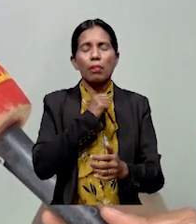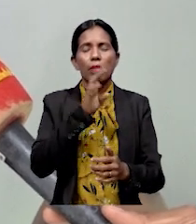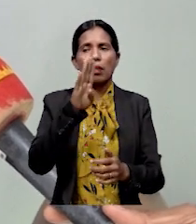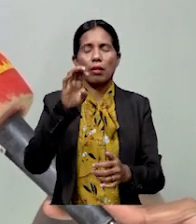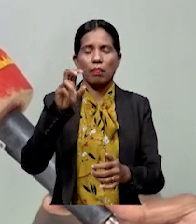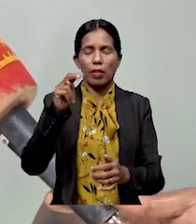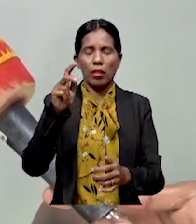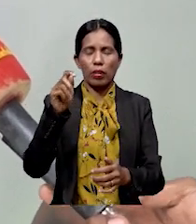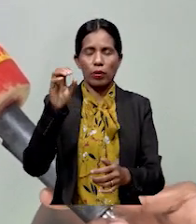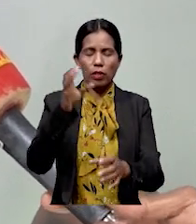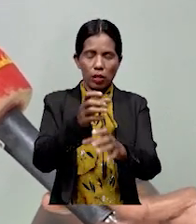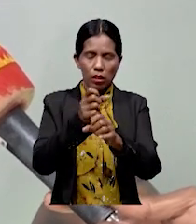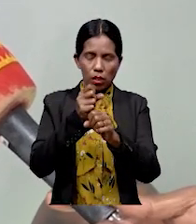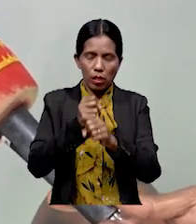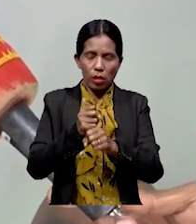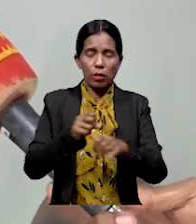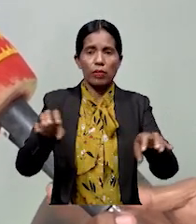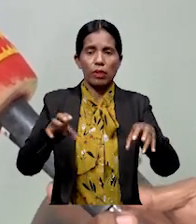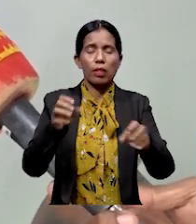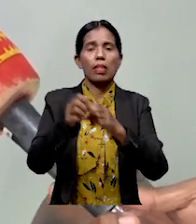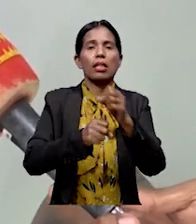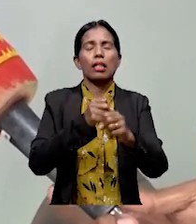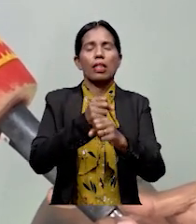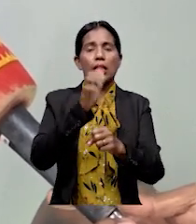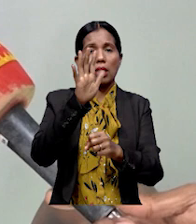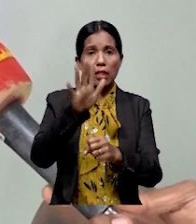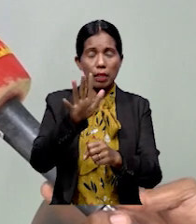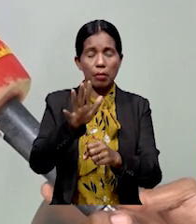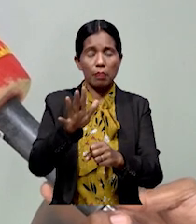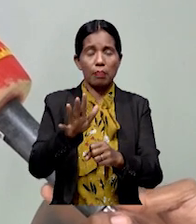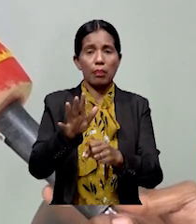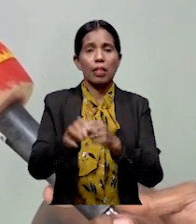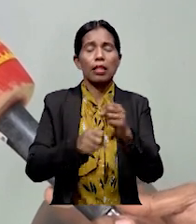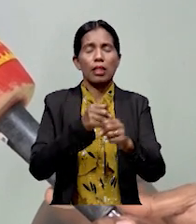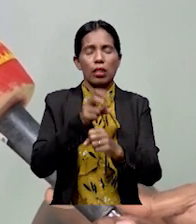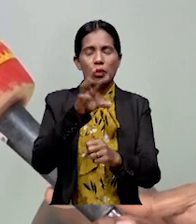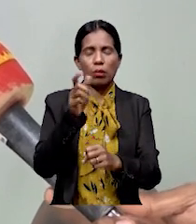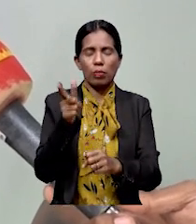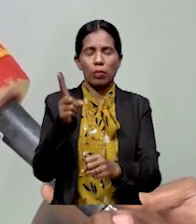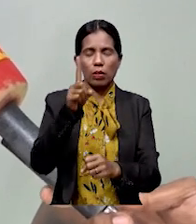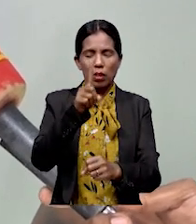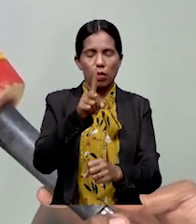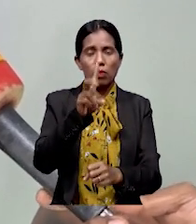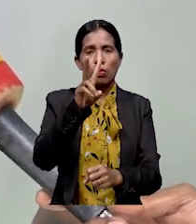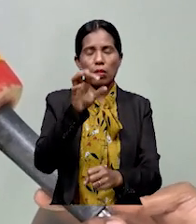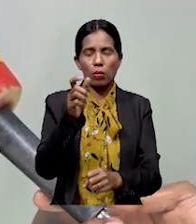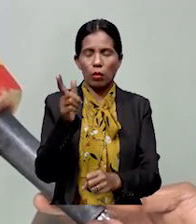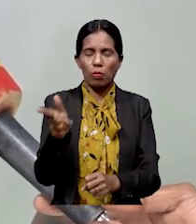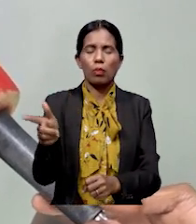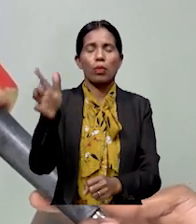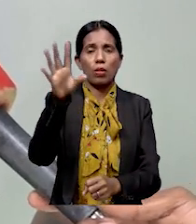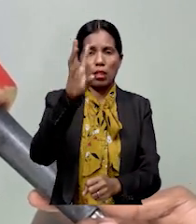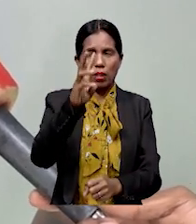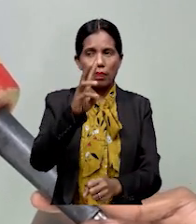kargo ne durante tina lima hahuhusi tina rihurua ronu resin ida to tina rihurua ronu resin nen. Padre Bento